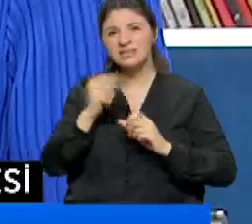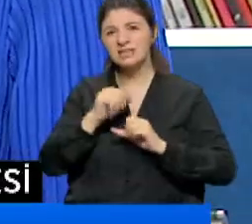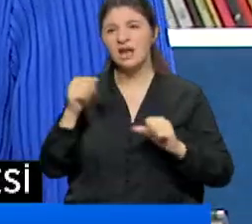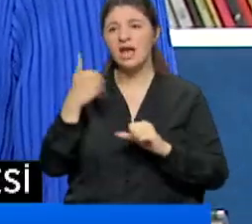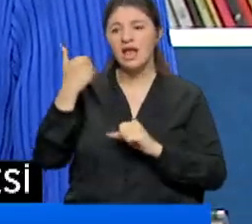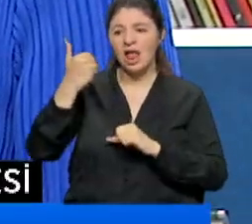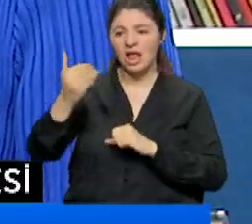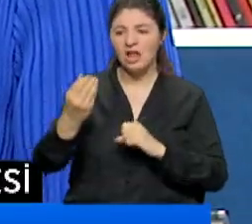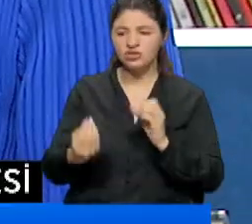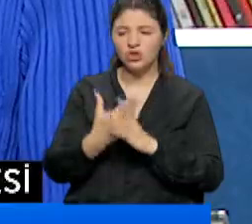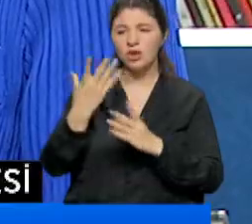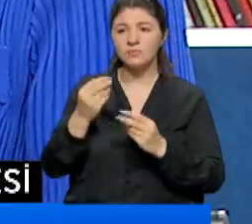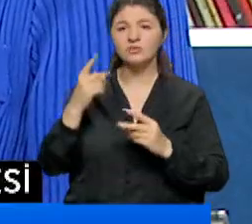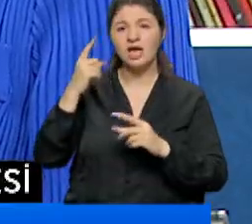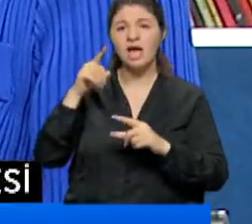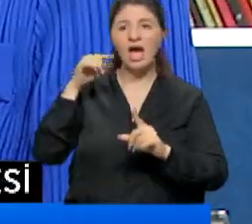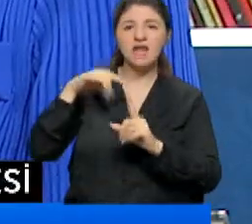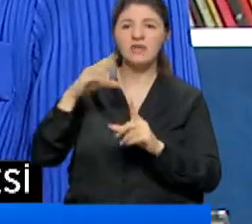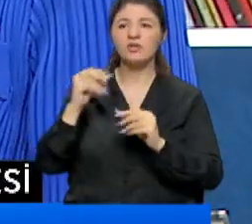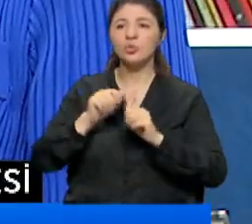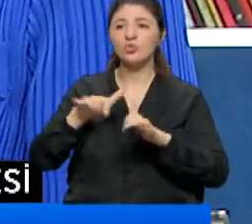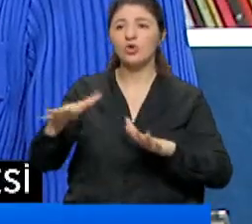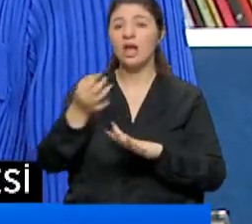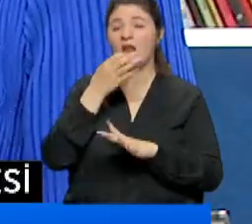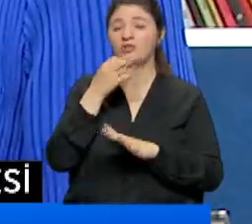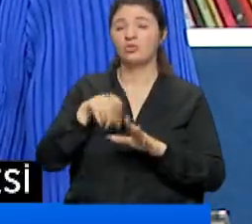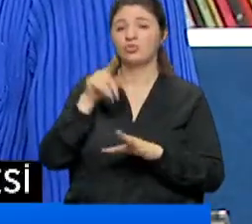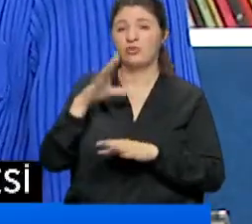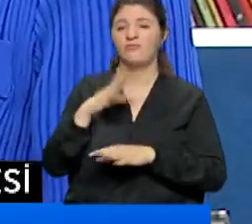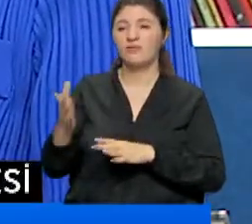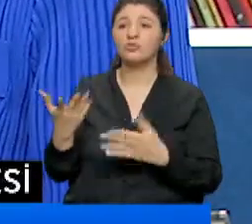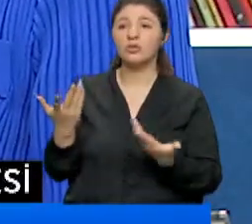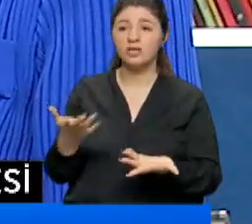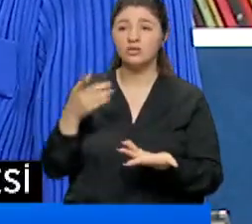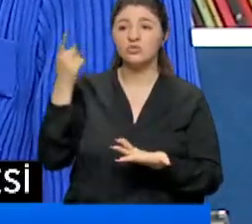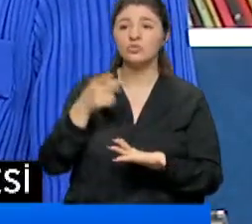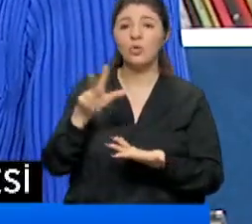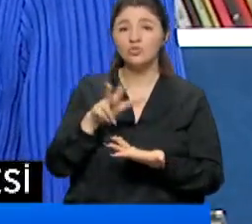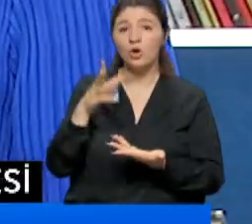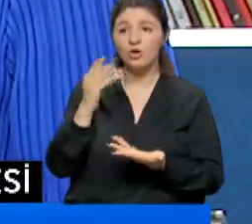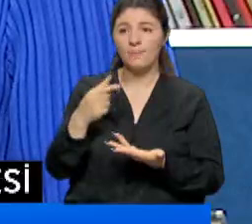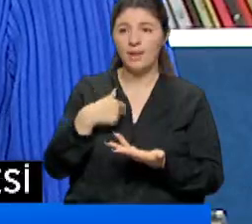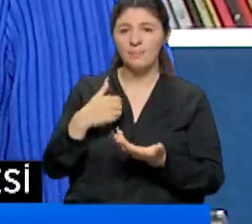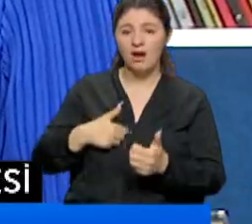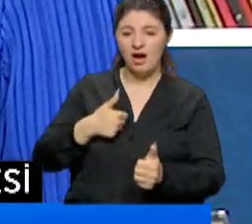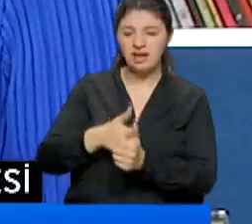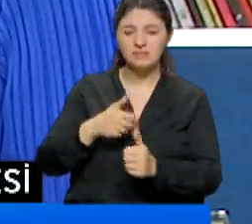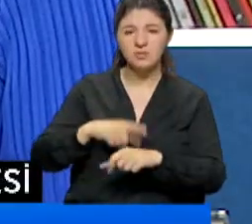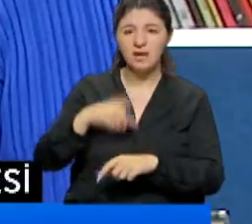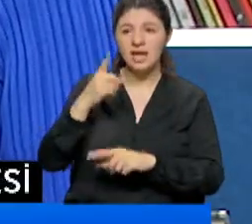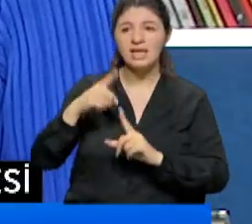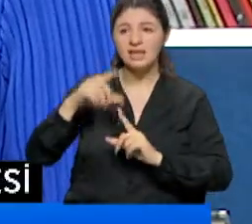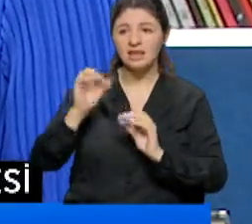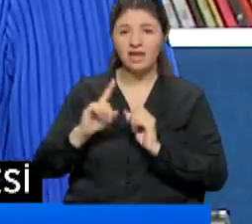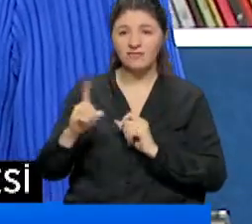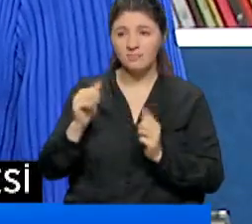ilerlemeyi sağlayabilecek hücrelere hedefleyen çok yön ilaçlarda gündemde Dolayısıyla yüzde 30'larda olan benim asistanlığında ki